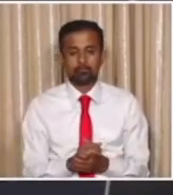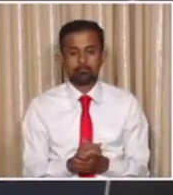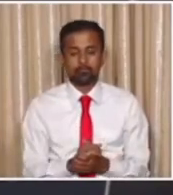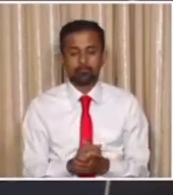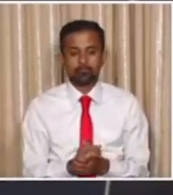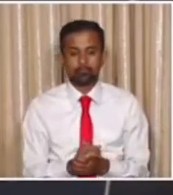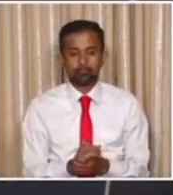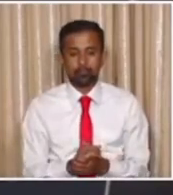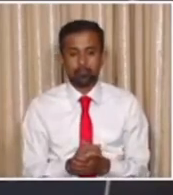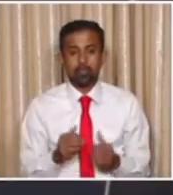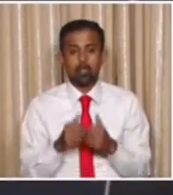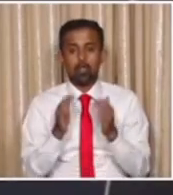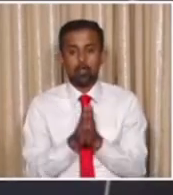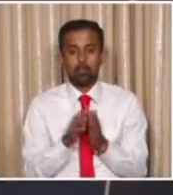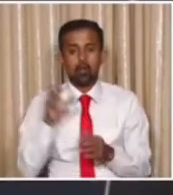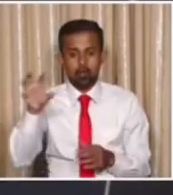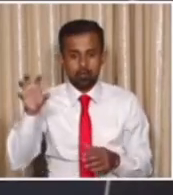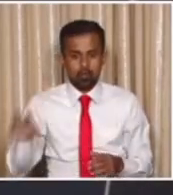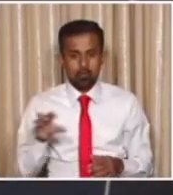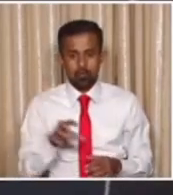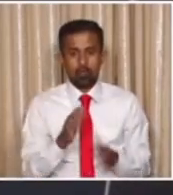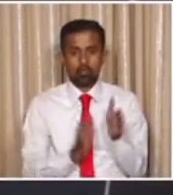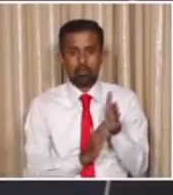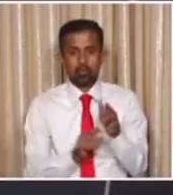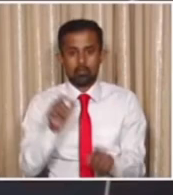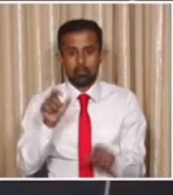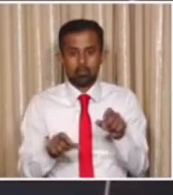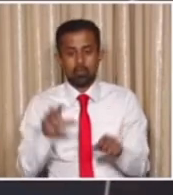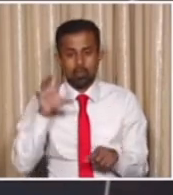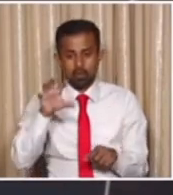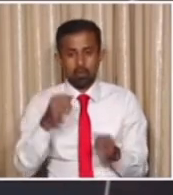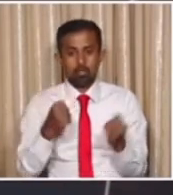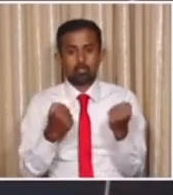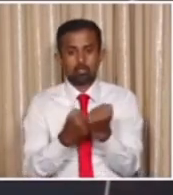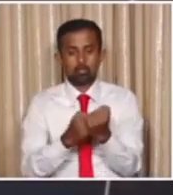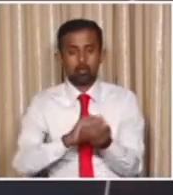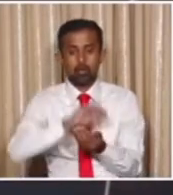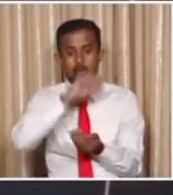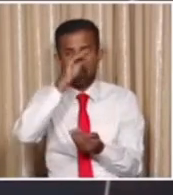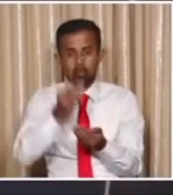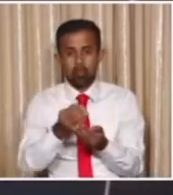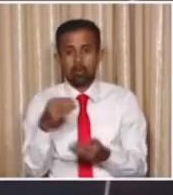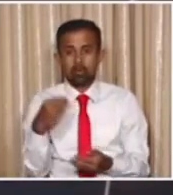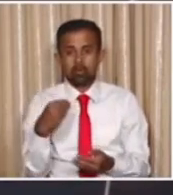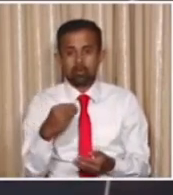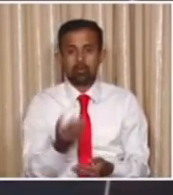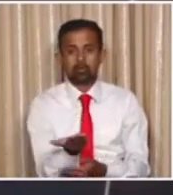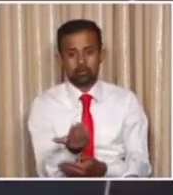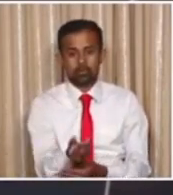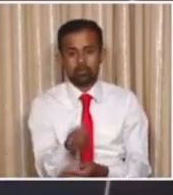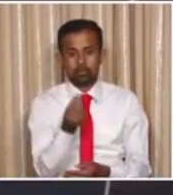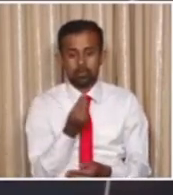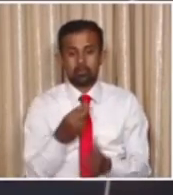එතකොට මේ සියලුම රටවල් සමාජිකත්ව දරන රටකින් අරමුදලෙන් තමයි අපි ණය පහසුකමක් ඉල්ලන්නේ මේ